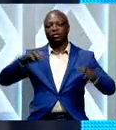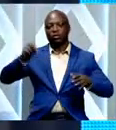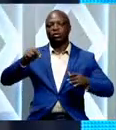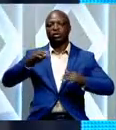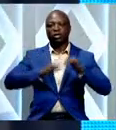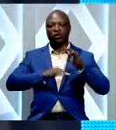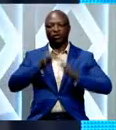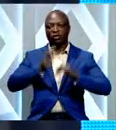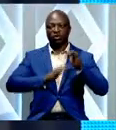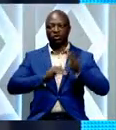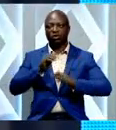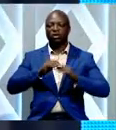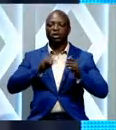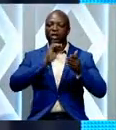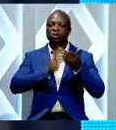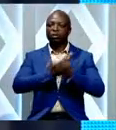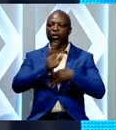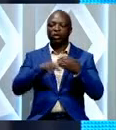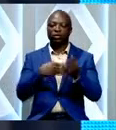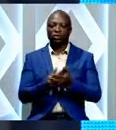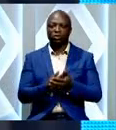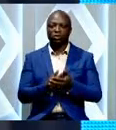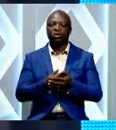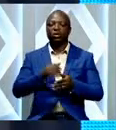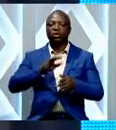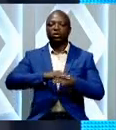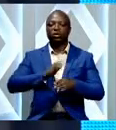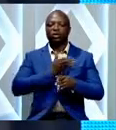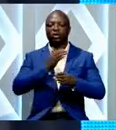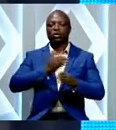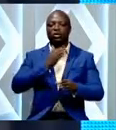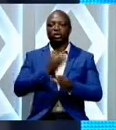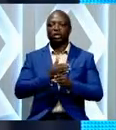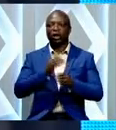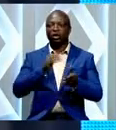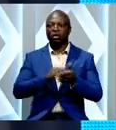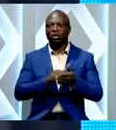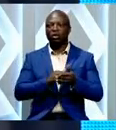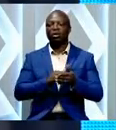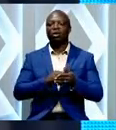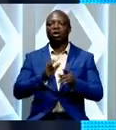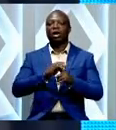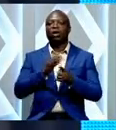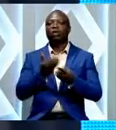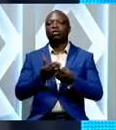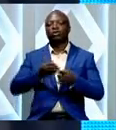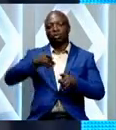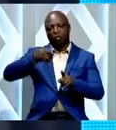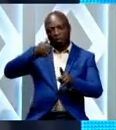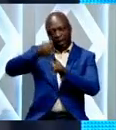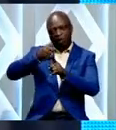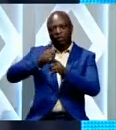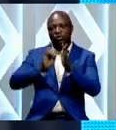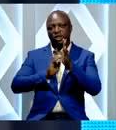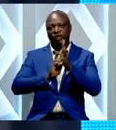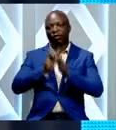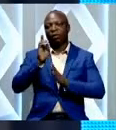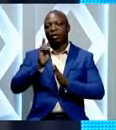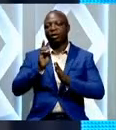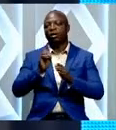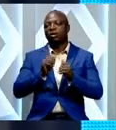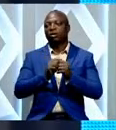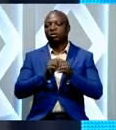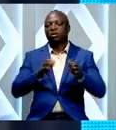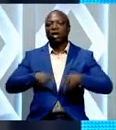d'infrastructures qui sont partout, sur notre continent comme ailleurs, la condition même du développement. Sans route,